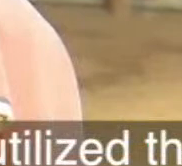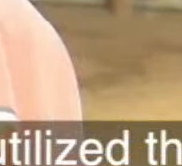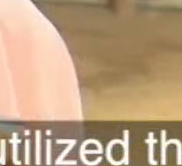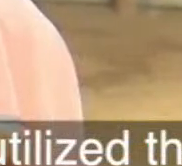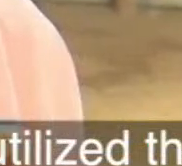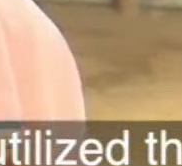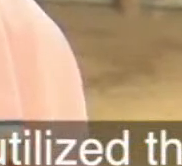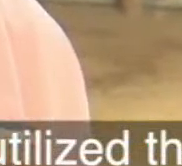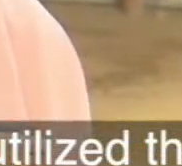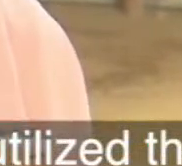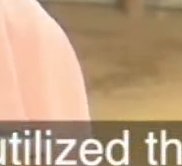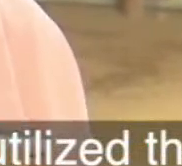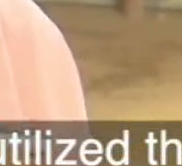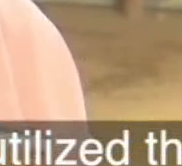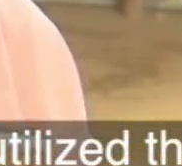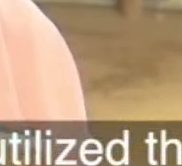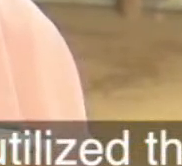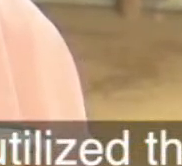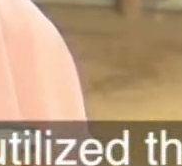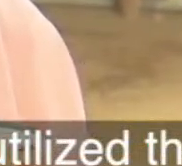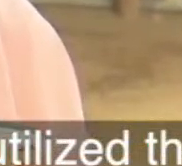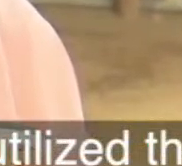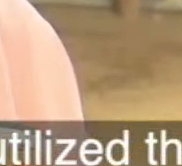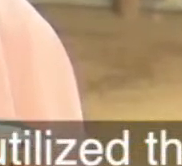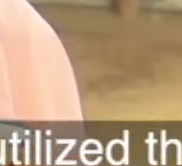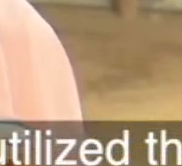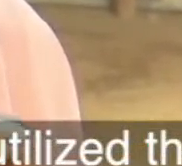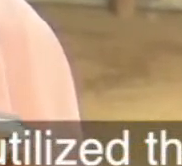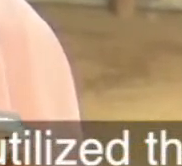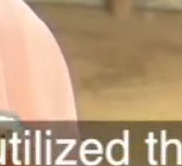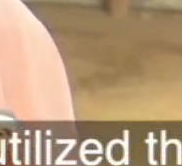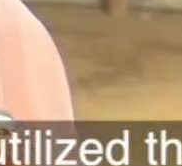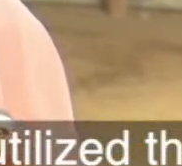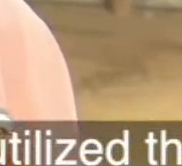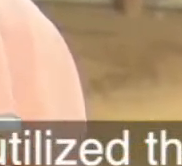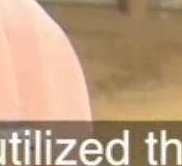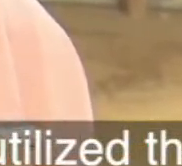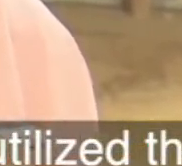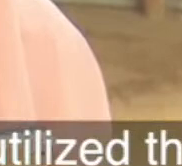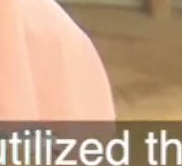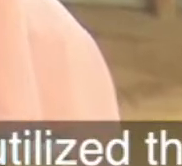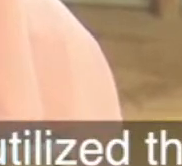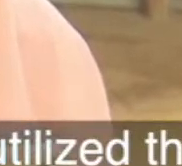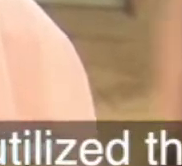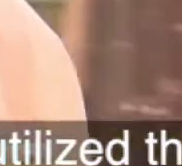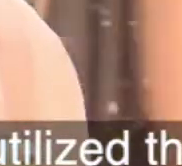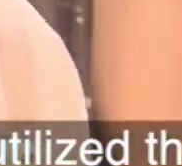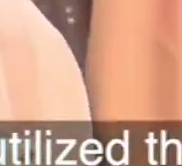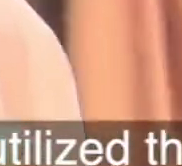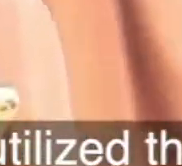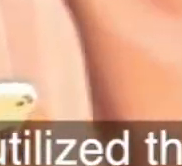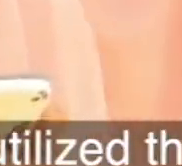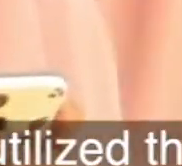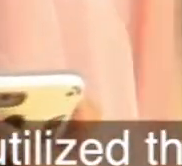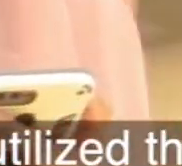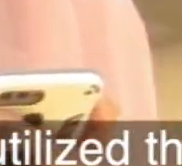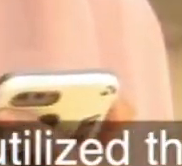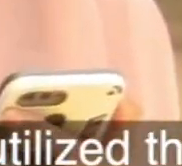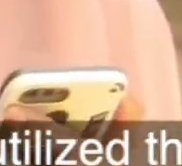That's great. And we are also happy that you have utilized the public fund